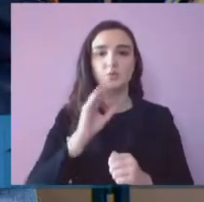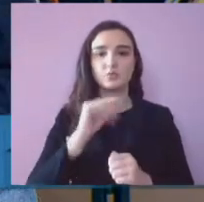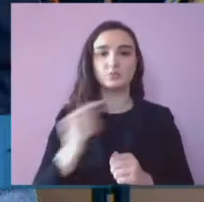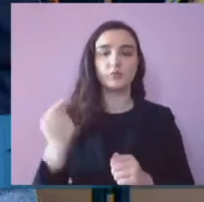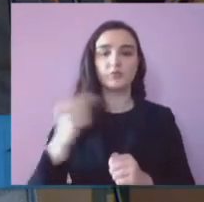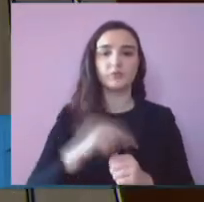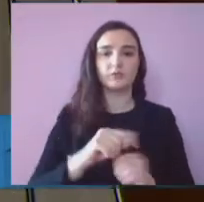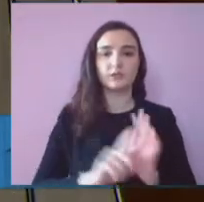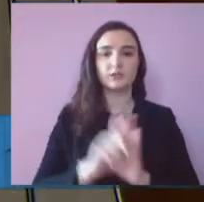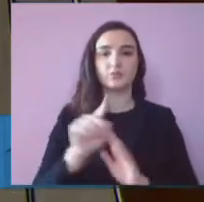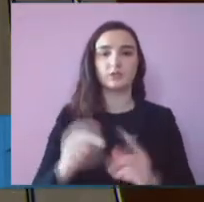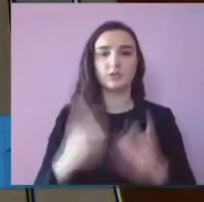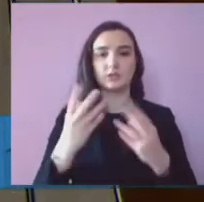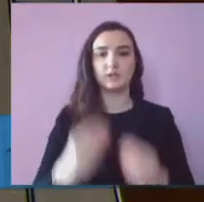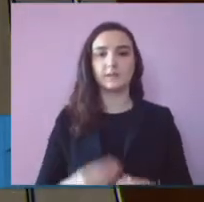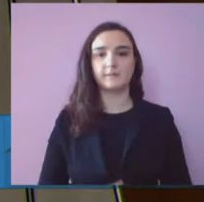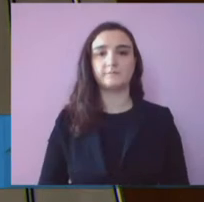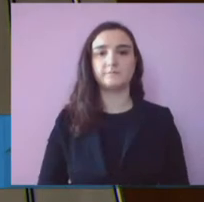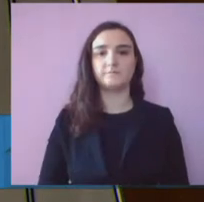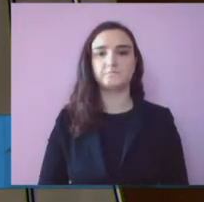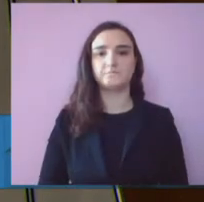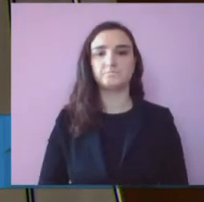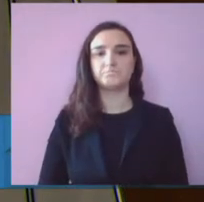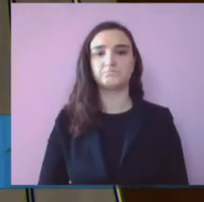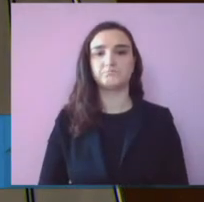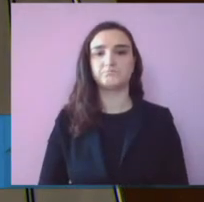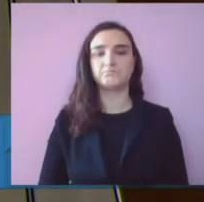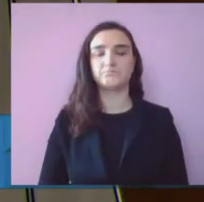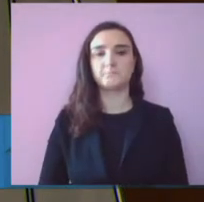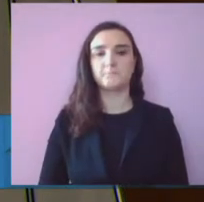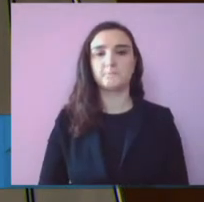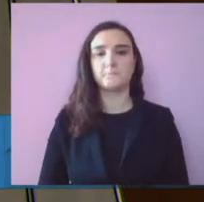დღე. Ან მაგალითად სასწავლო პროცესი